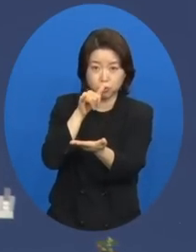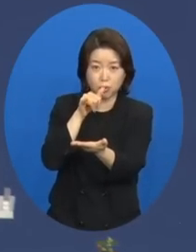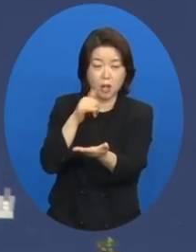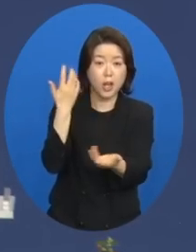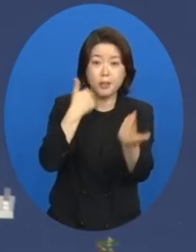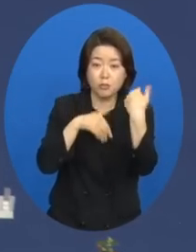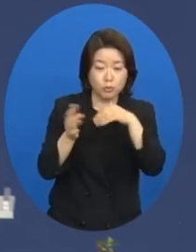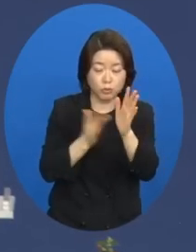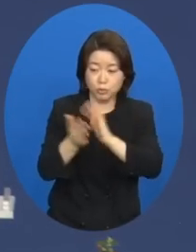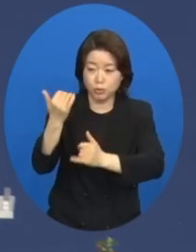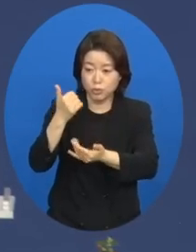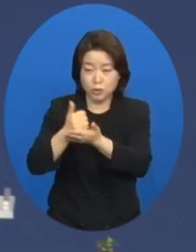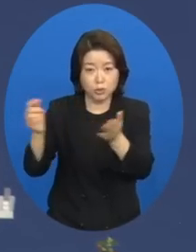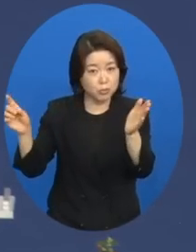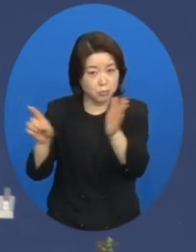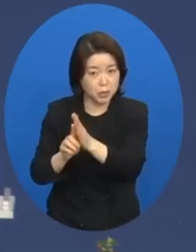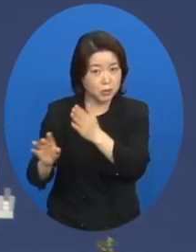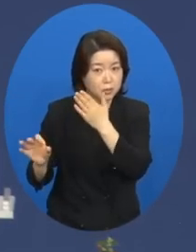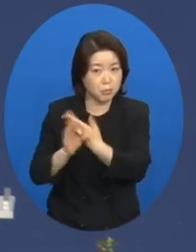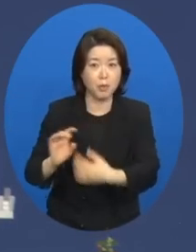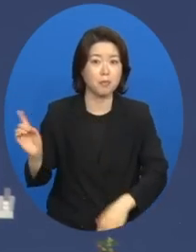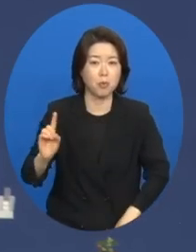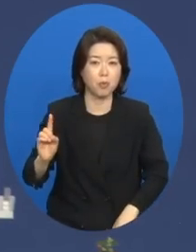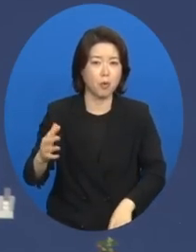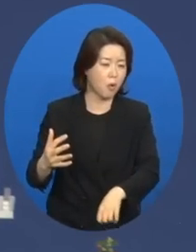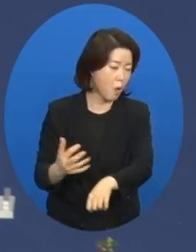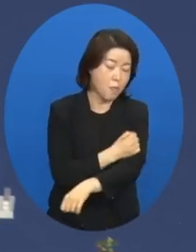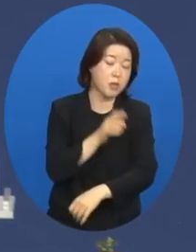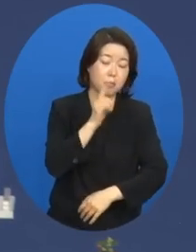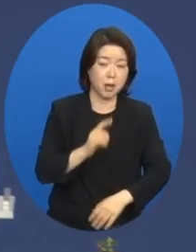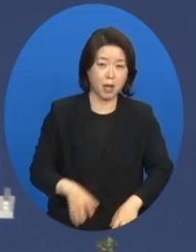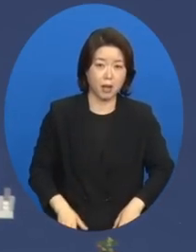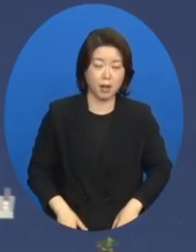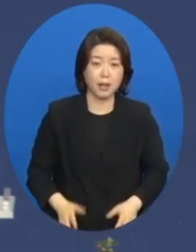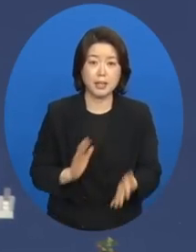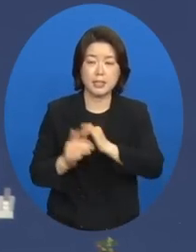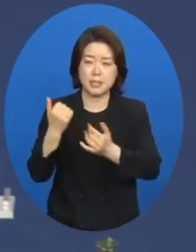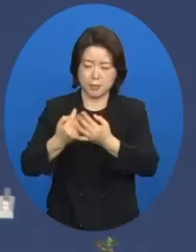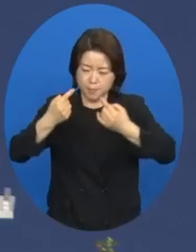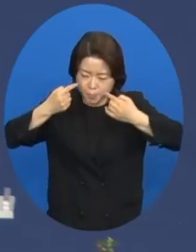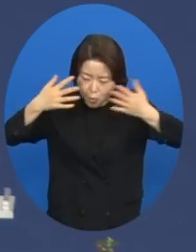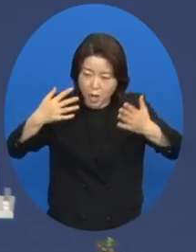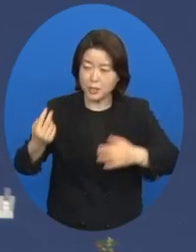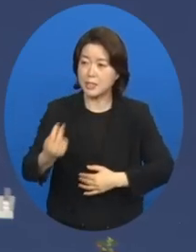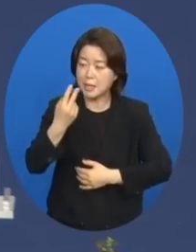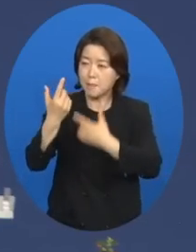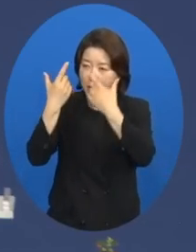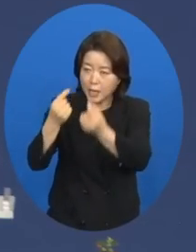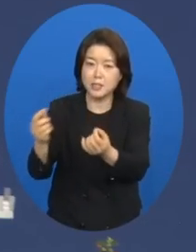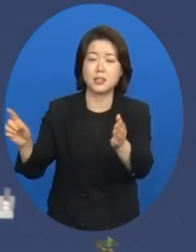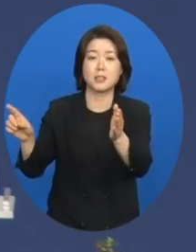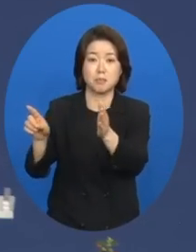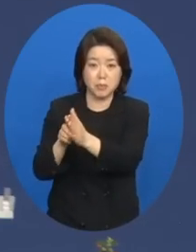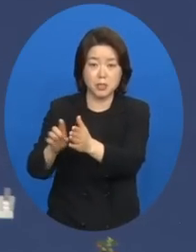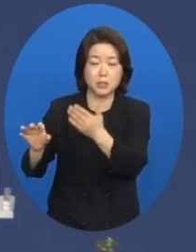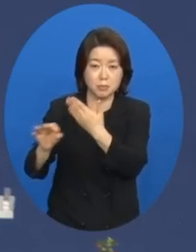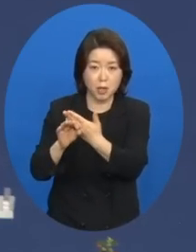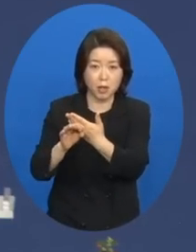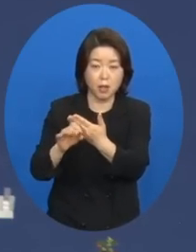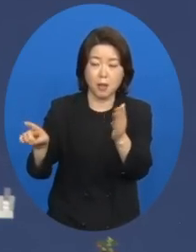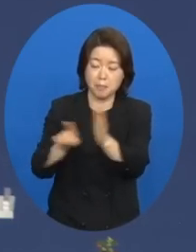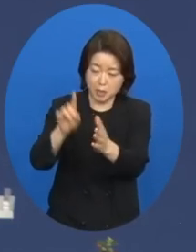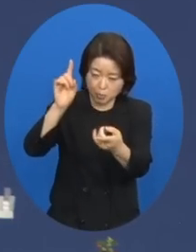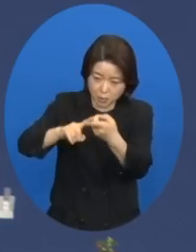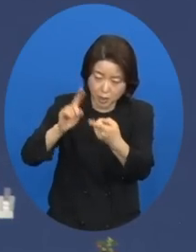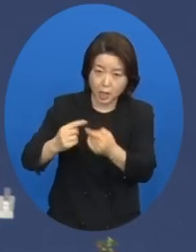예수를 믿는다는 말은요 어마무시한 얘기예요. 예수님을 제대로 생명으로 만나서 정말 믿음답게 산